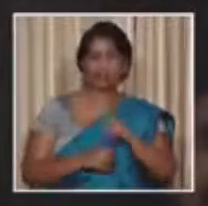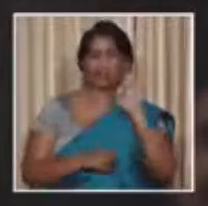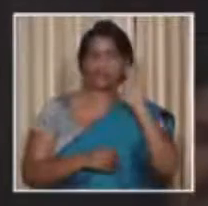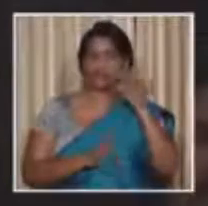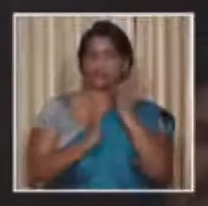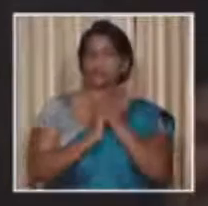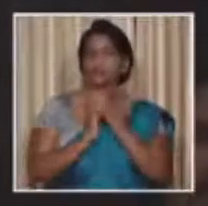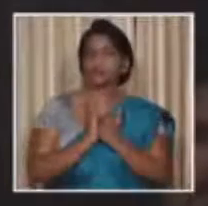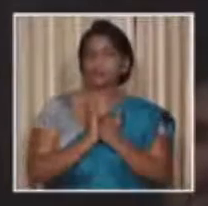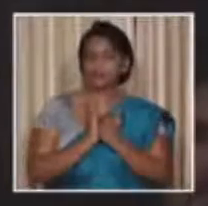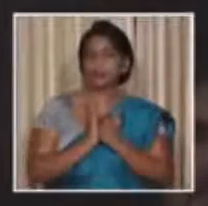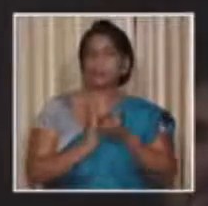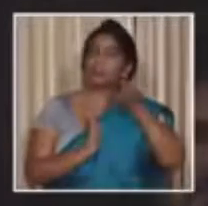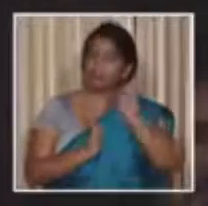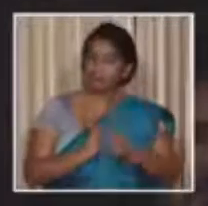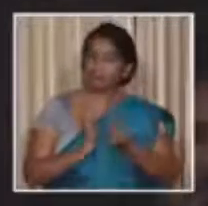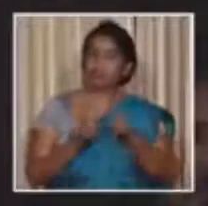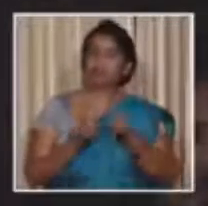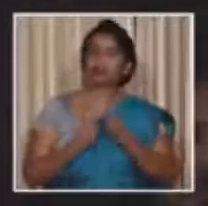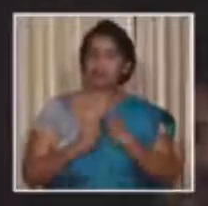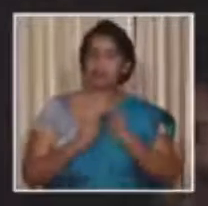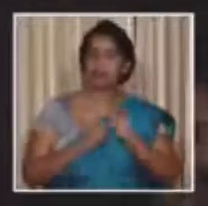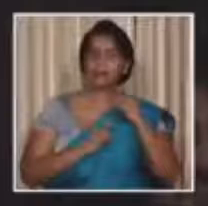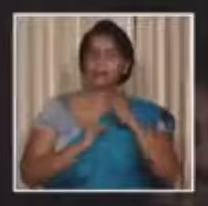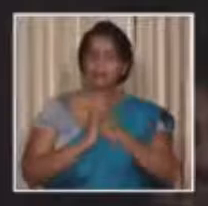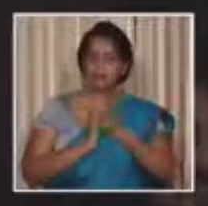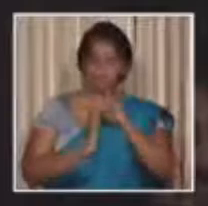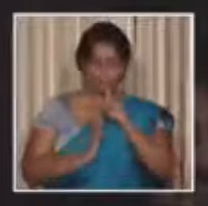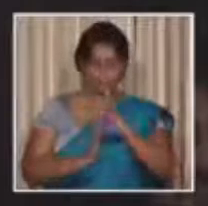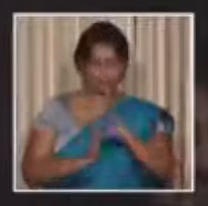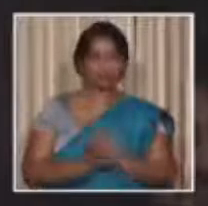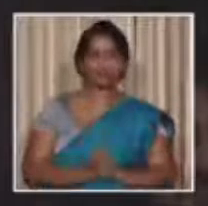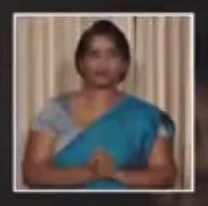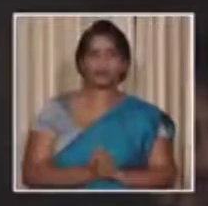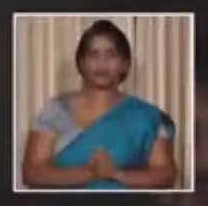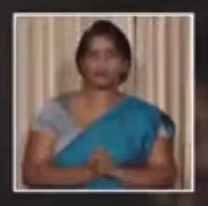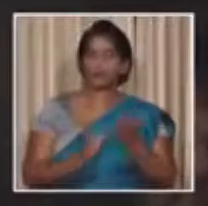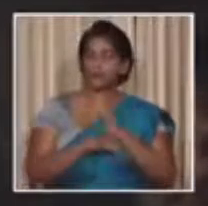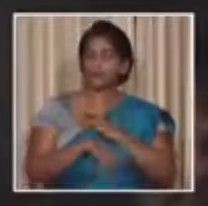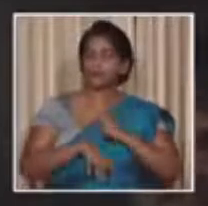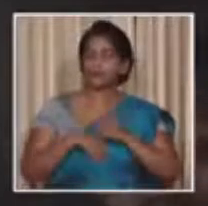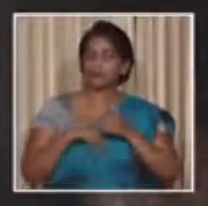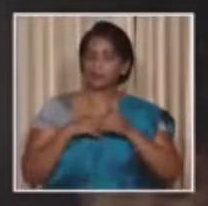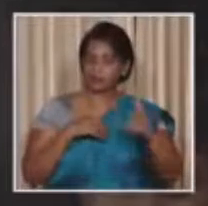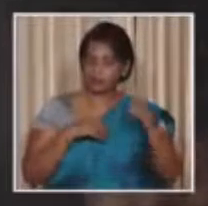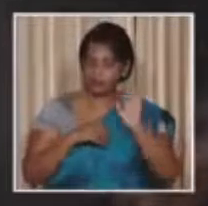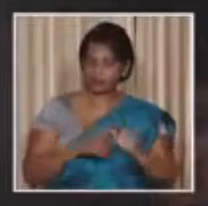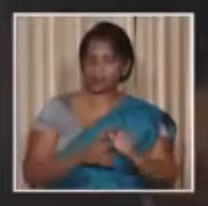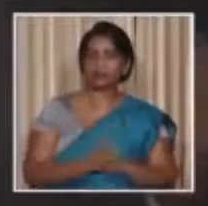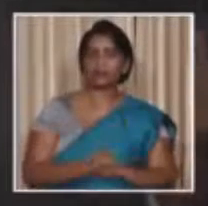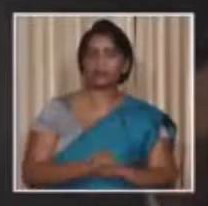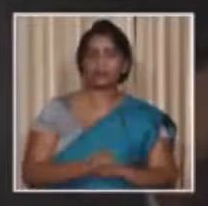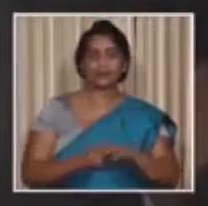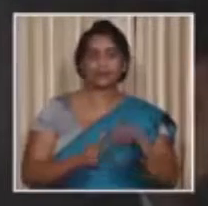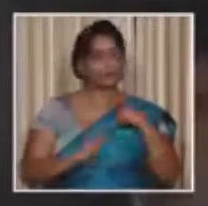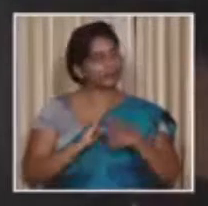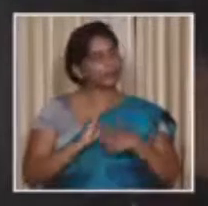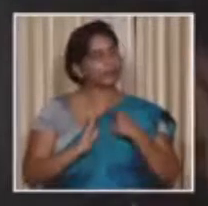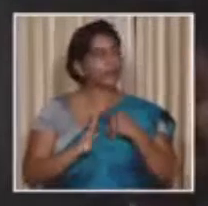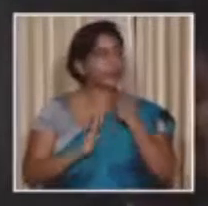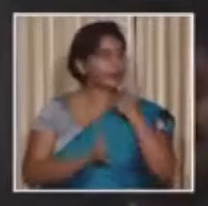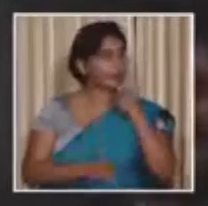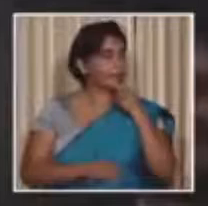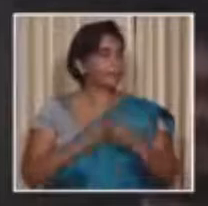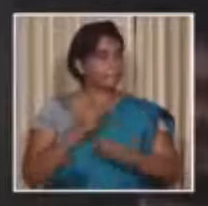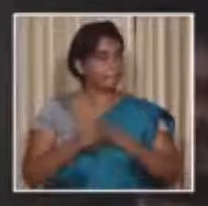යෝජනා අනුමත කර දෙන ලෙස අපි මේ පාර්ලිමේන්තු ගෞරව ඉල්ලා සිටින. ඒ වගේම තමයි පසුගිය කාල සීමාව පුරාම මේ රටේ තේ